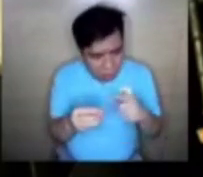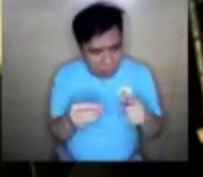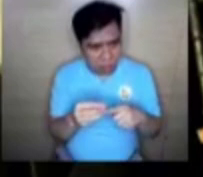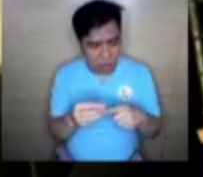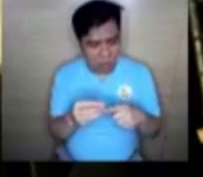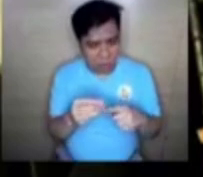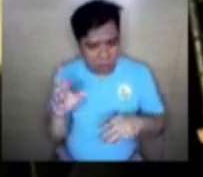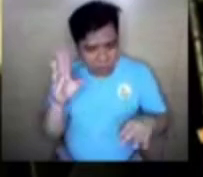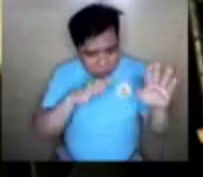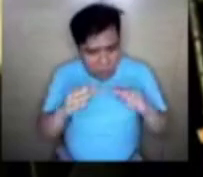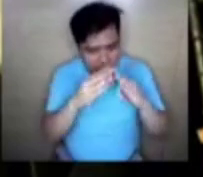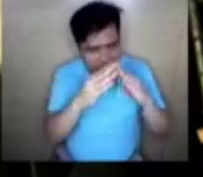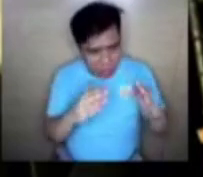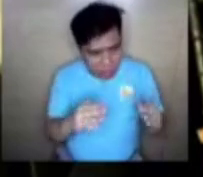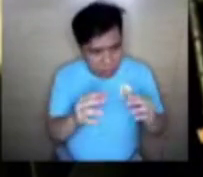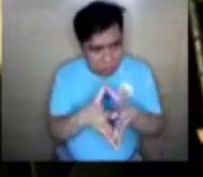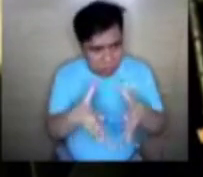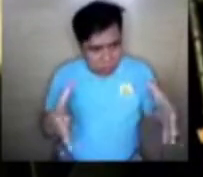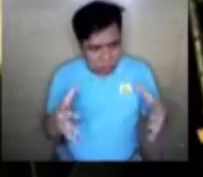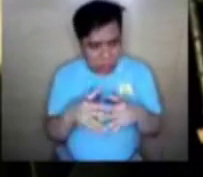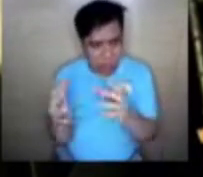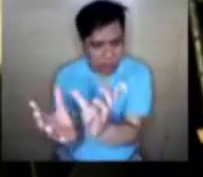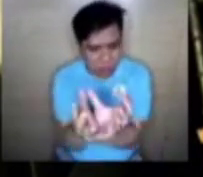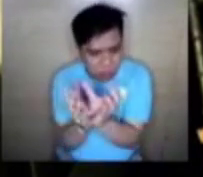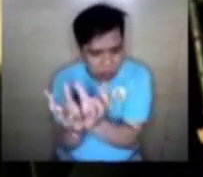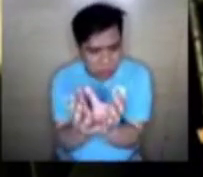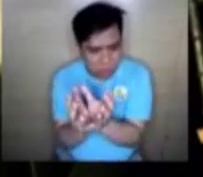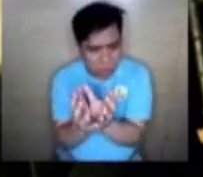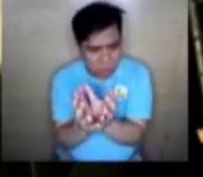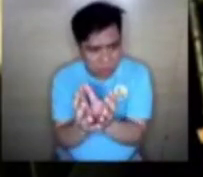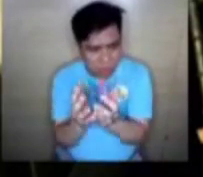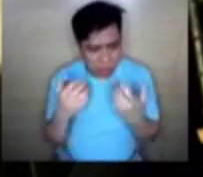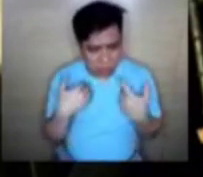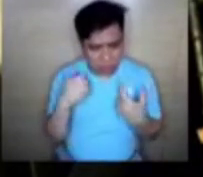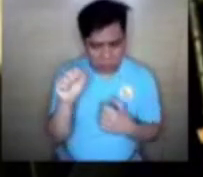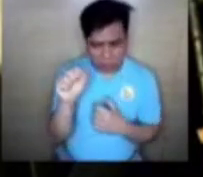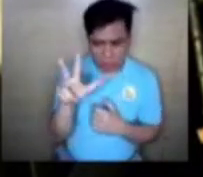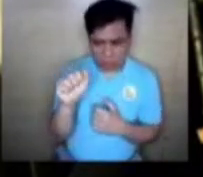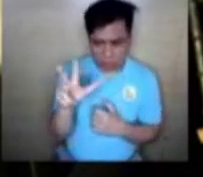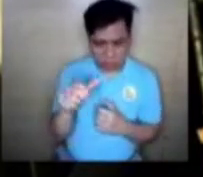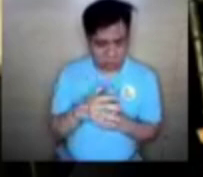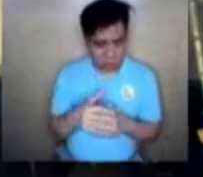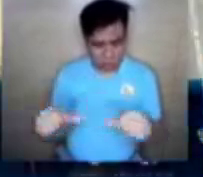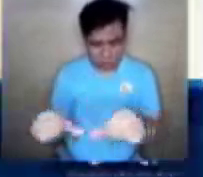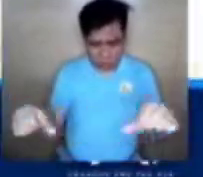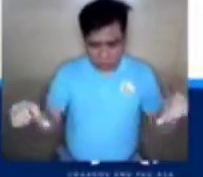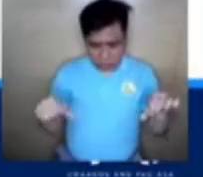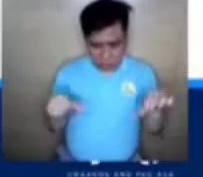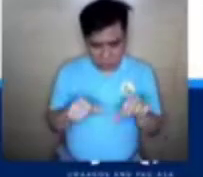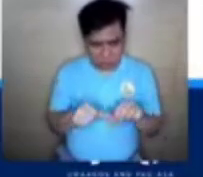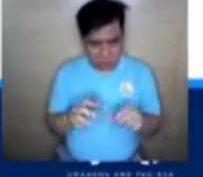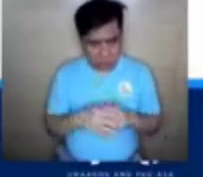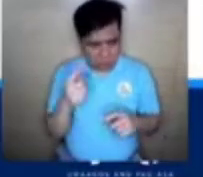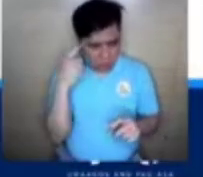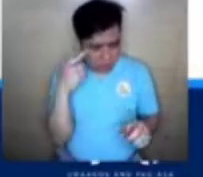ilang malalaking komunidad. Nasa 13 ang site na isa sa ilalim natin sa